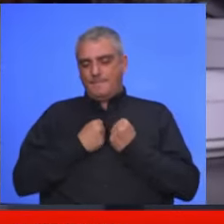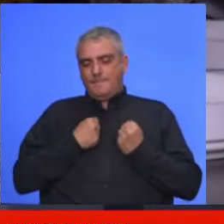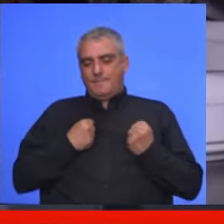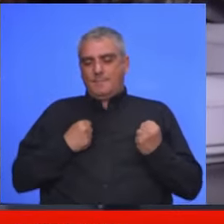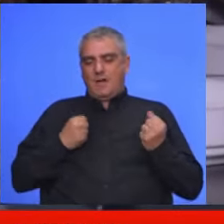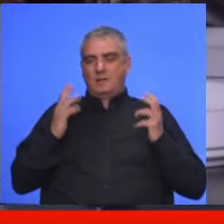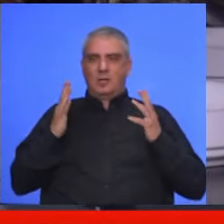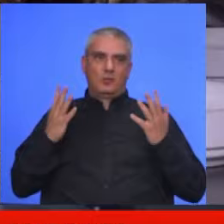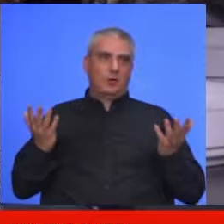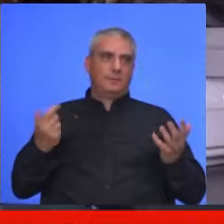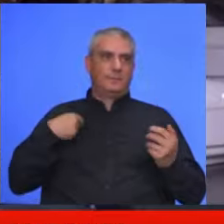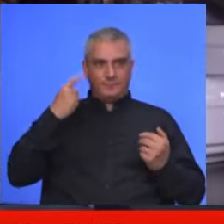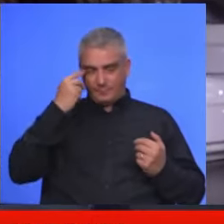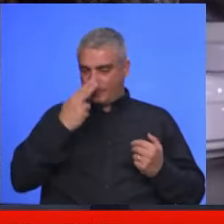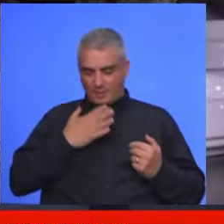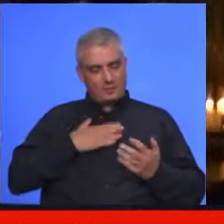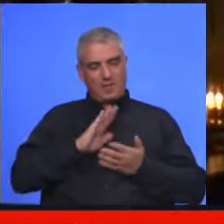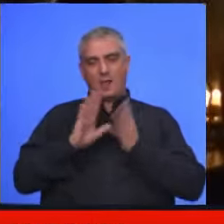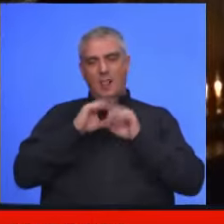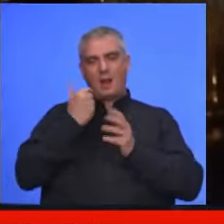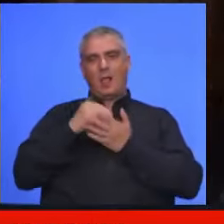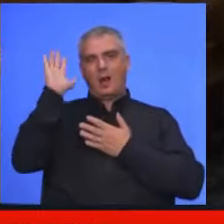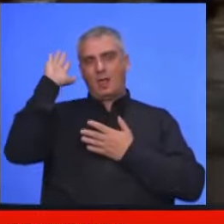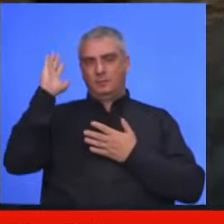נוראי. אני יודע שמבחינתי הלך לי הלילה.